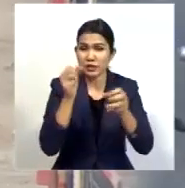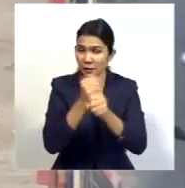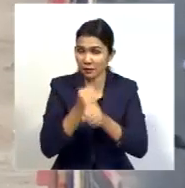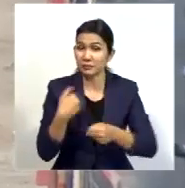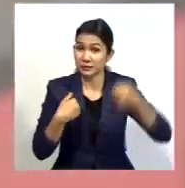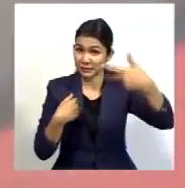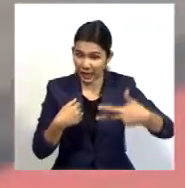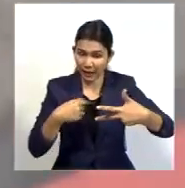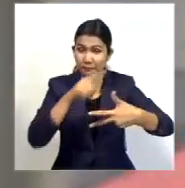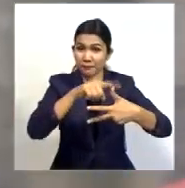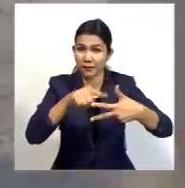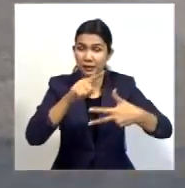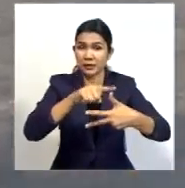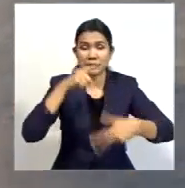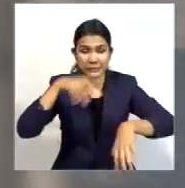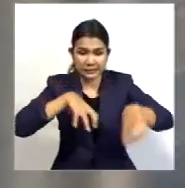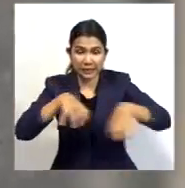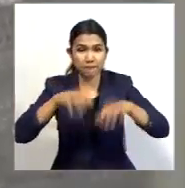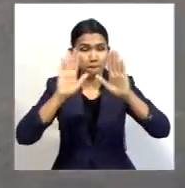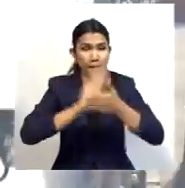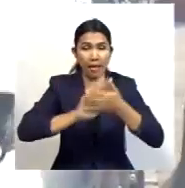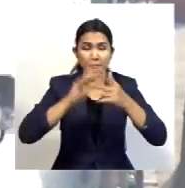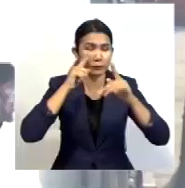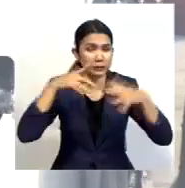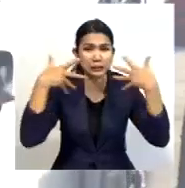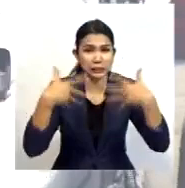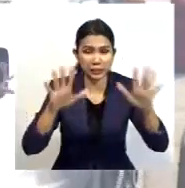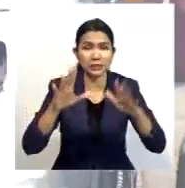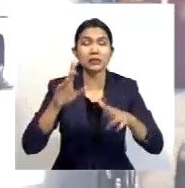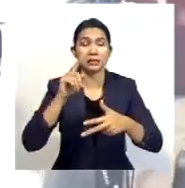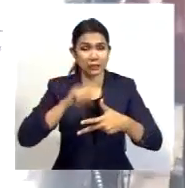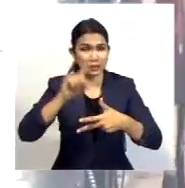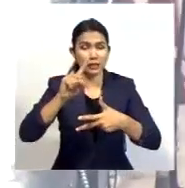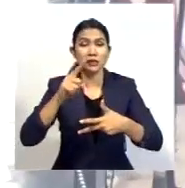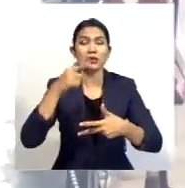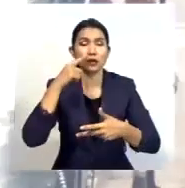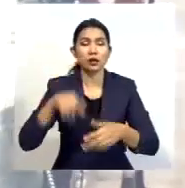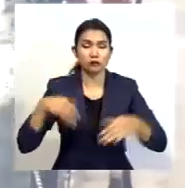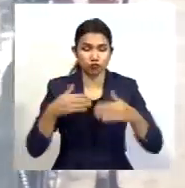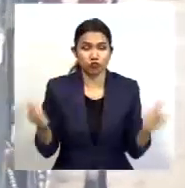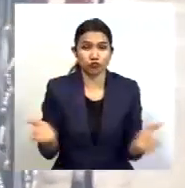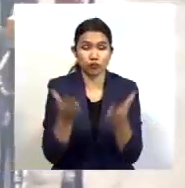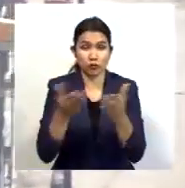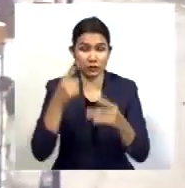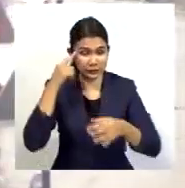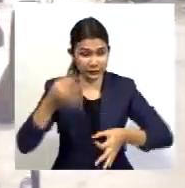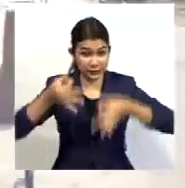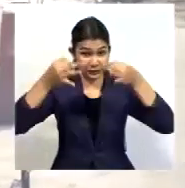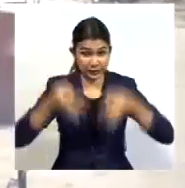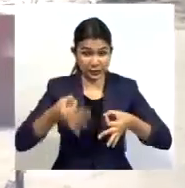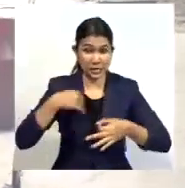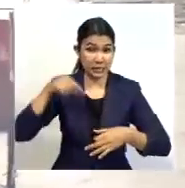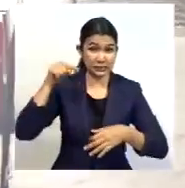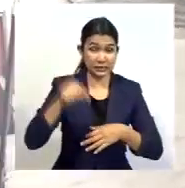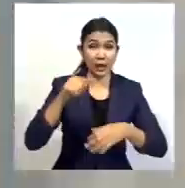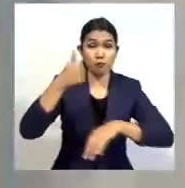กันค่ะตั้งแต่การบริหารจัดการแบบเบ็ดเสร็จหรือว่าซิงเกิลคอมมานด์นะคะเพื่อที่จะสนับสนุนการตัดสินใจการสั่ง